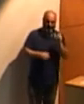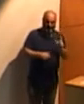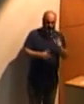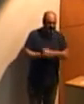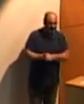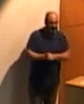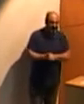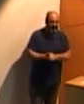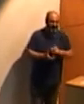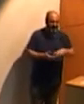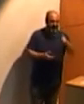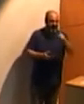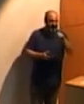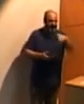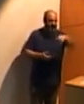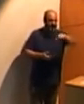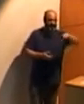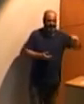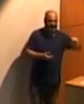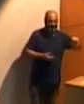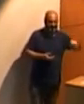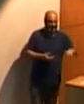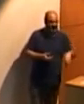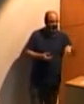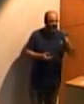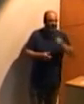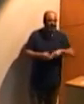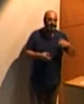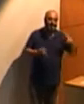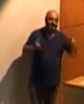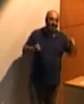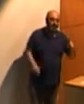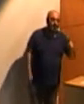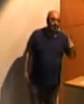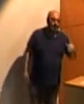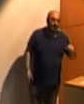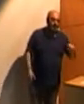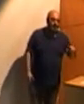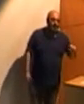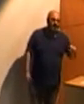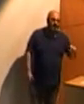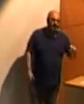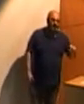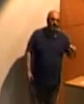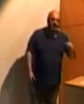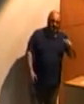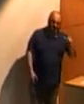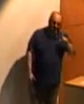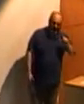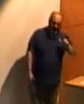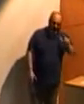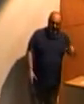qui est le modemas même racine que le mode au moose en latin de la maison daumas en grec ou alors là c'est extrêmement